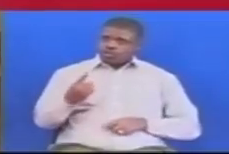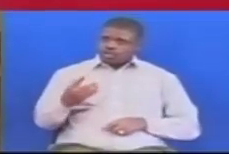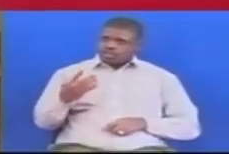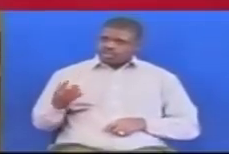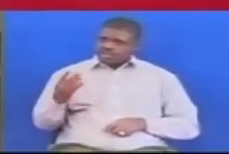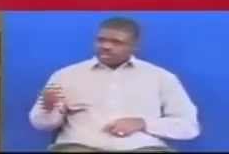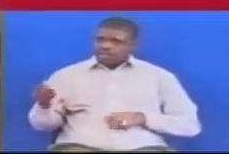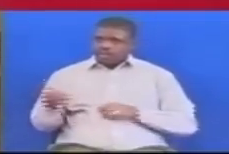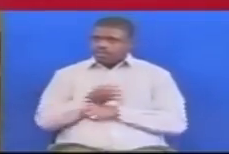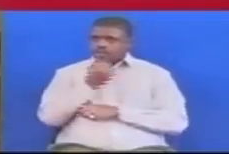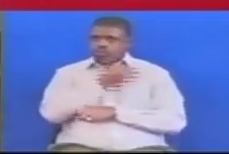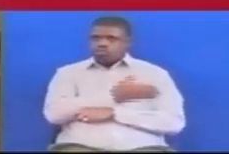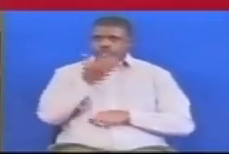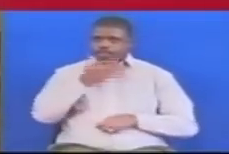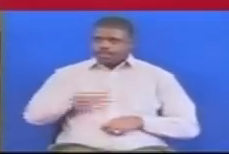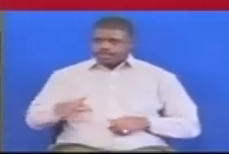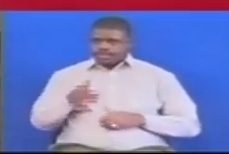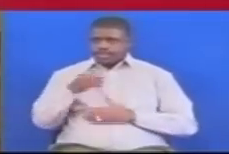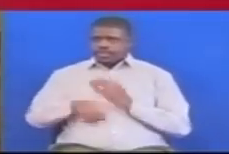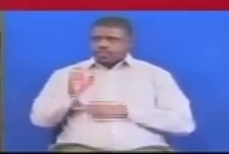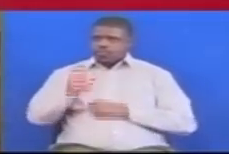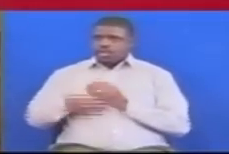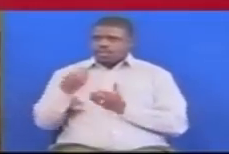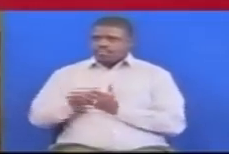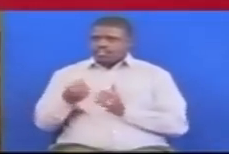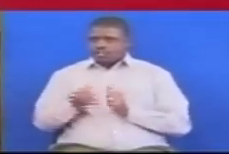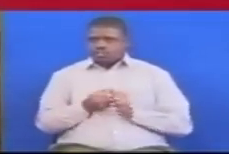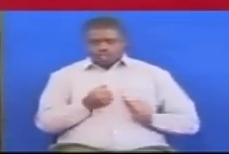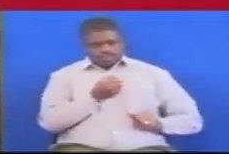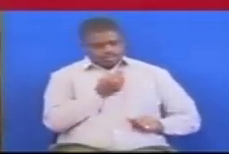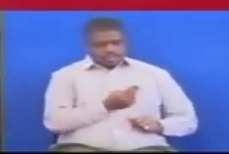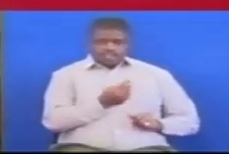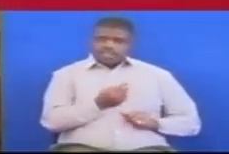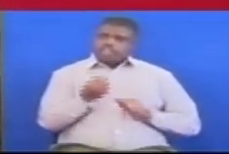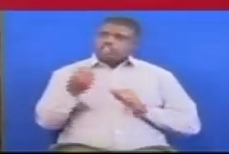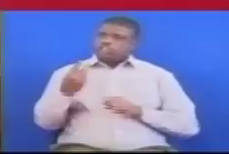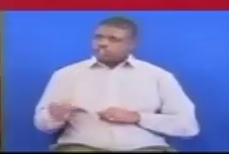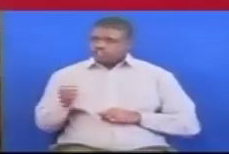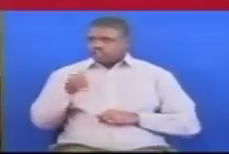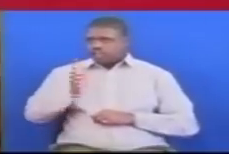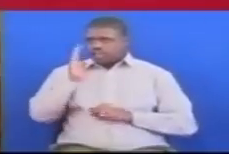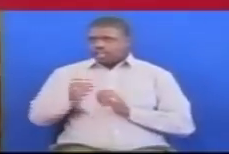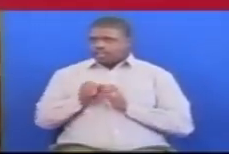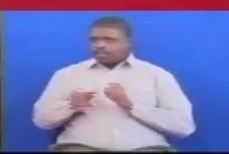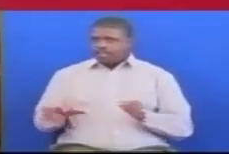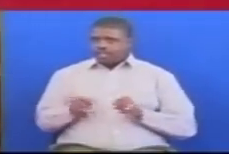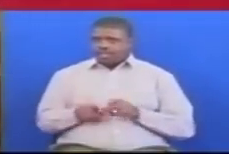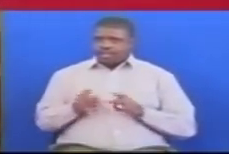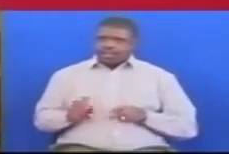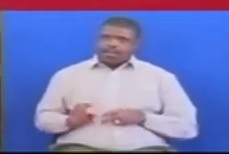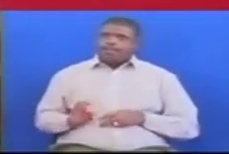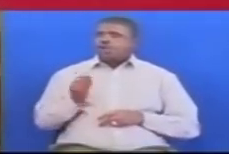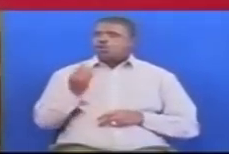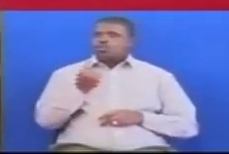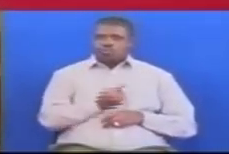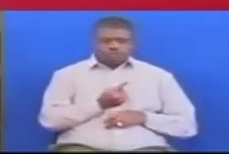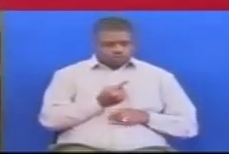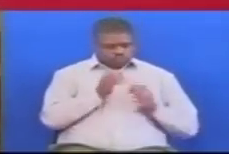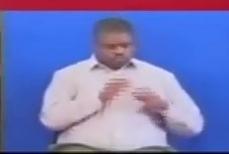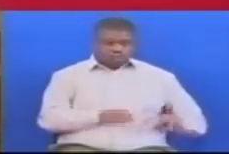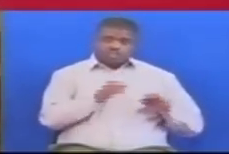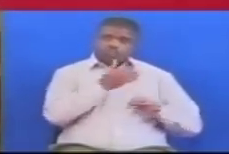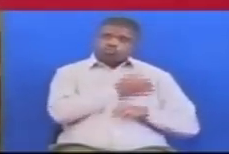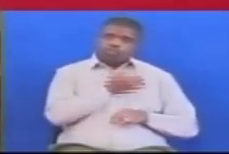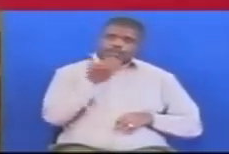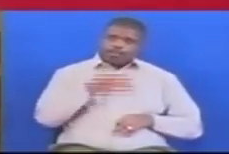9,154 wanapata huduma ya maji. Katika mwaka wa fedha 2019-20 serikali imetenga shilingi bilioni 1 kwa ajili ya uboreshaji wa